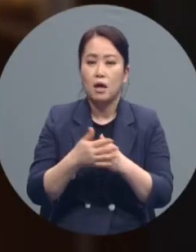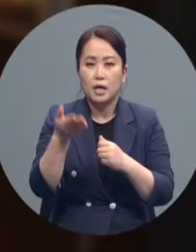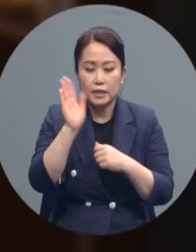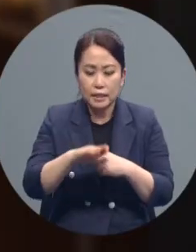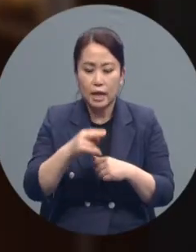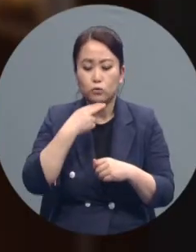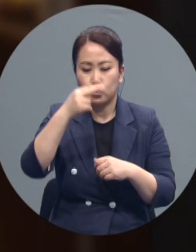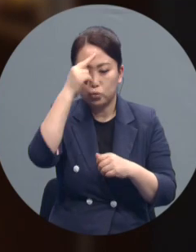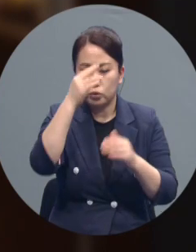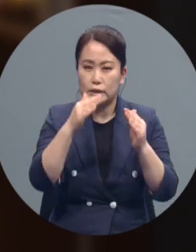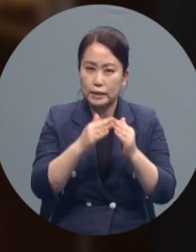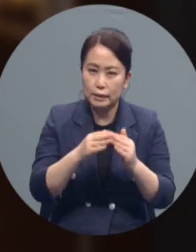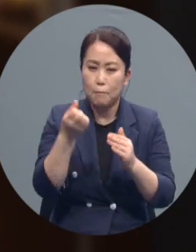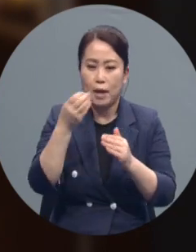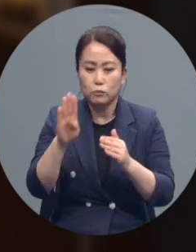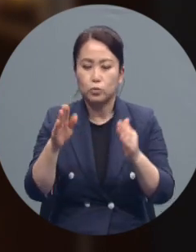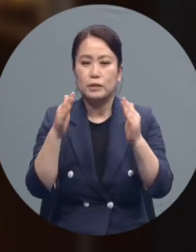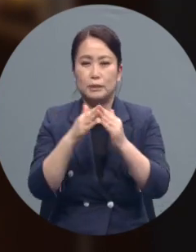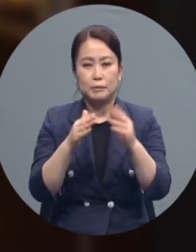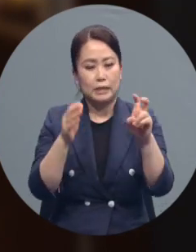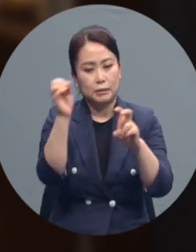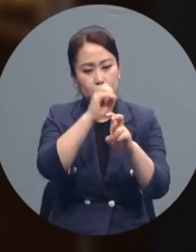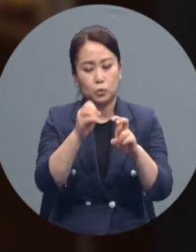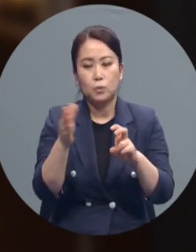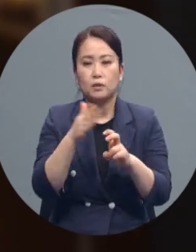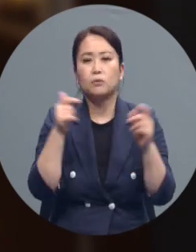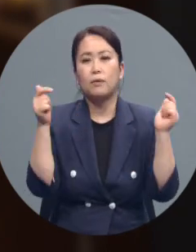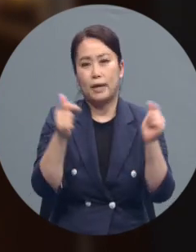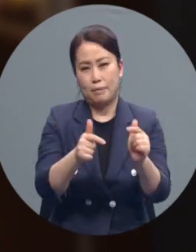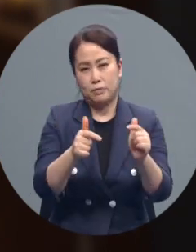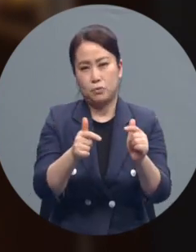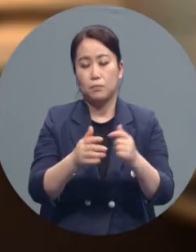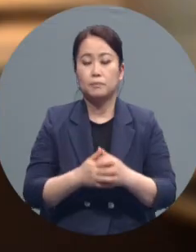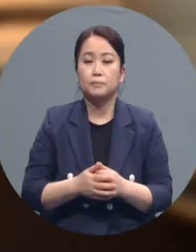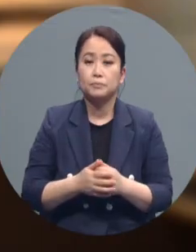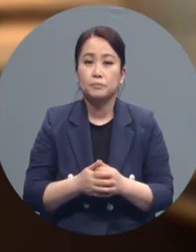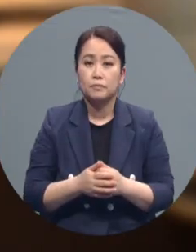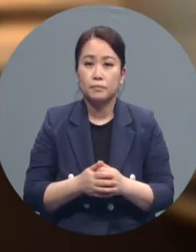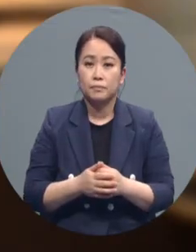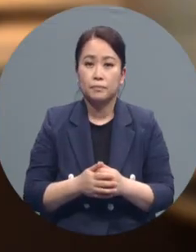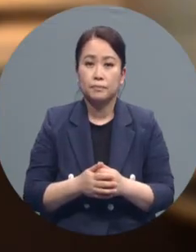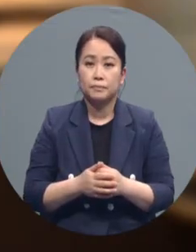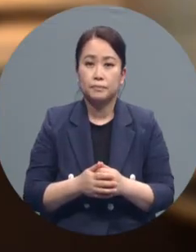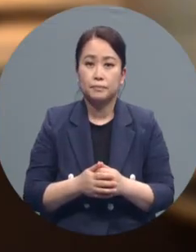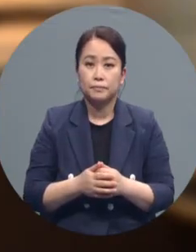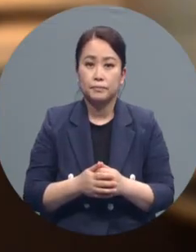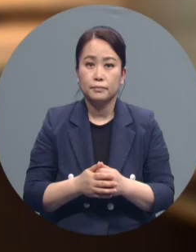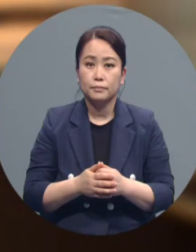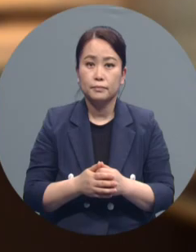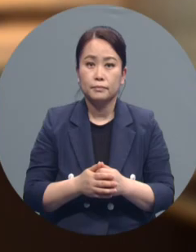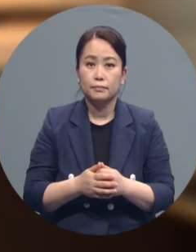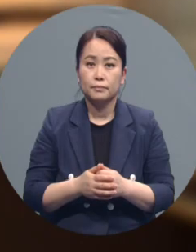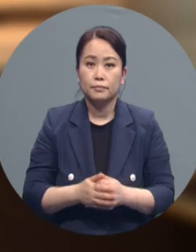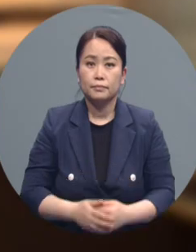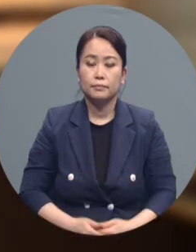코프 전문점 등은 20% 정도 감소해 대조를 보였습니다 mbc 뉴스 패 보입니다